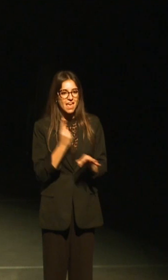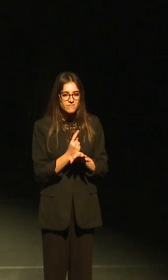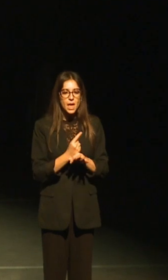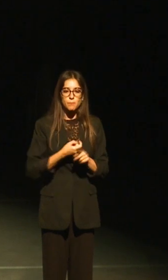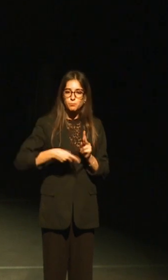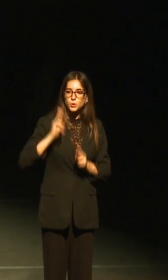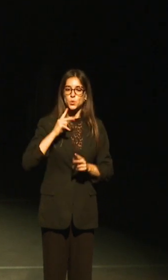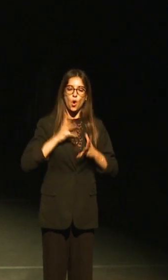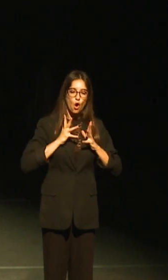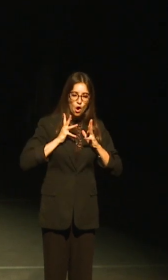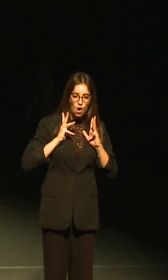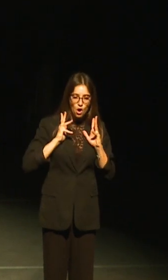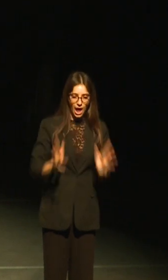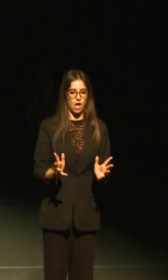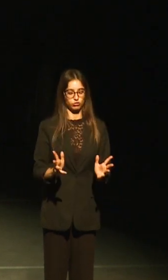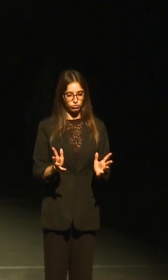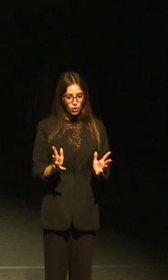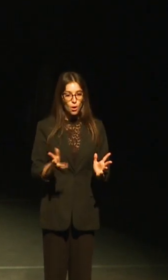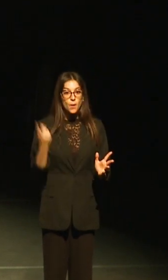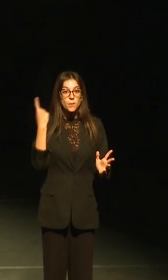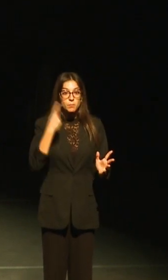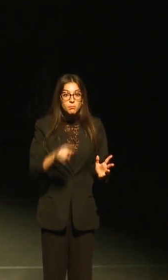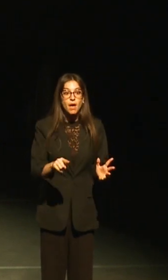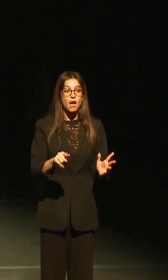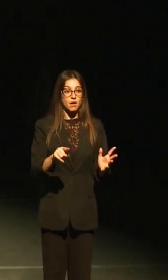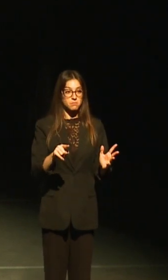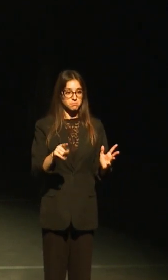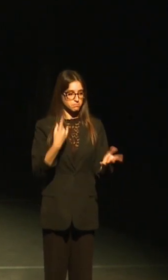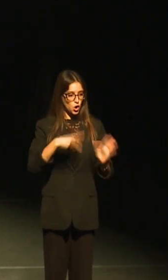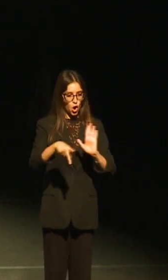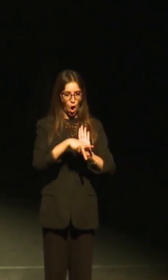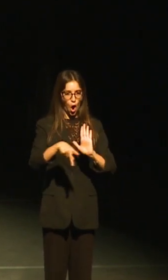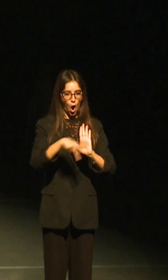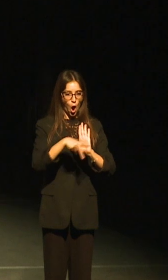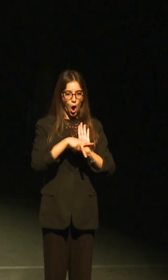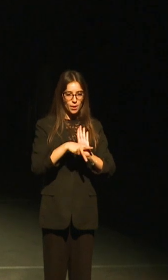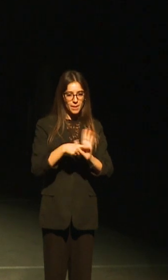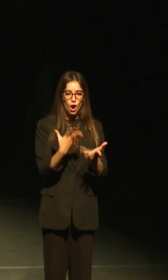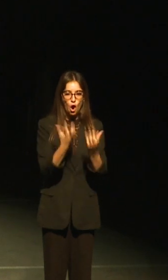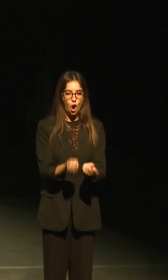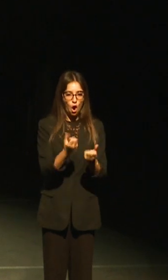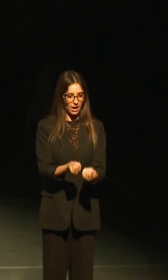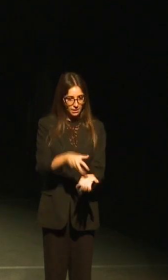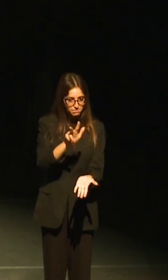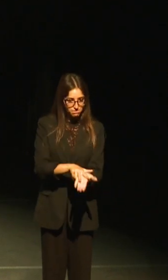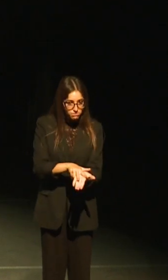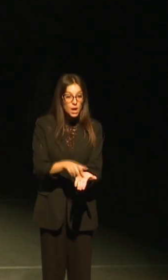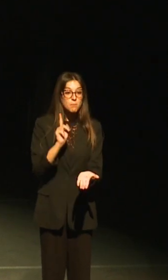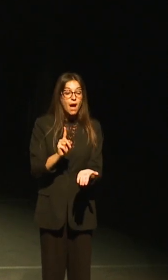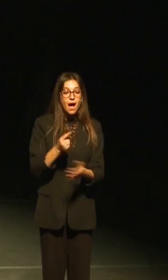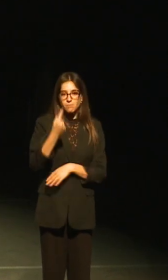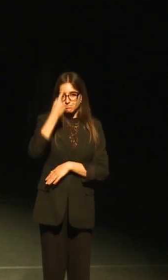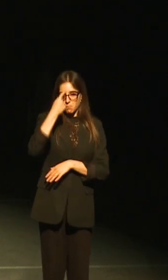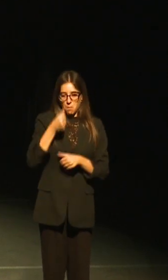un po' più di coraggio per applicare il norme sempre avendo presente il principio di uguaglianza